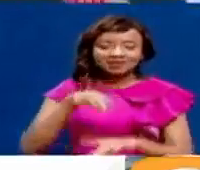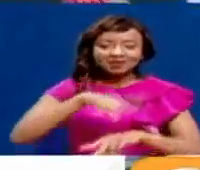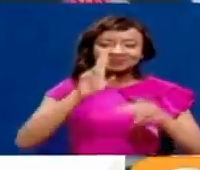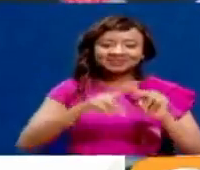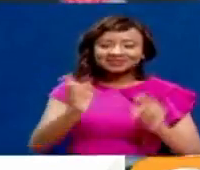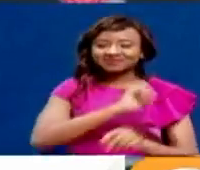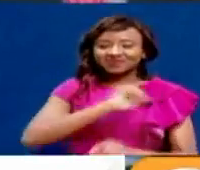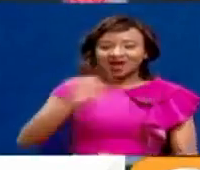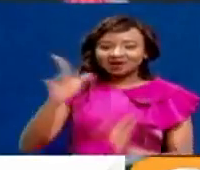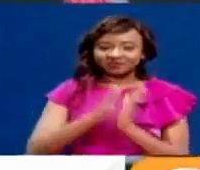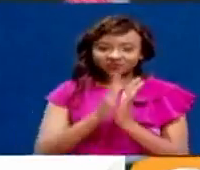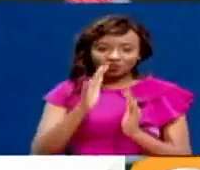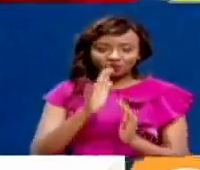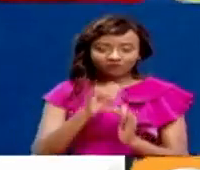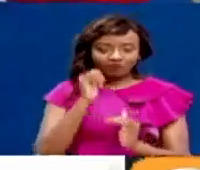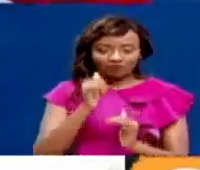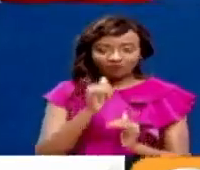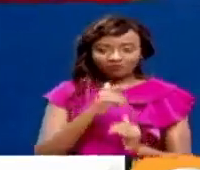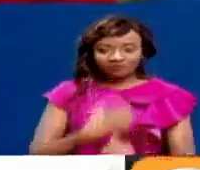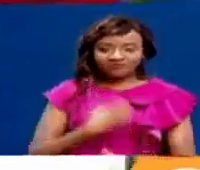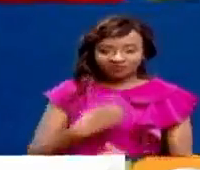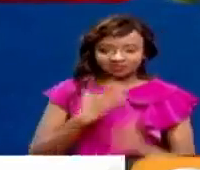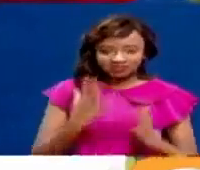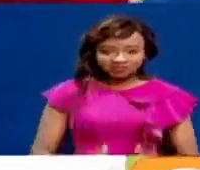na wageni wengine waliofika hapa.